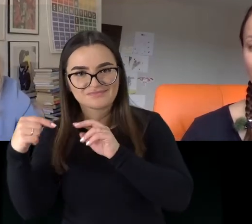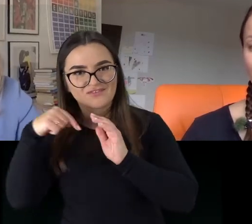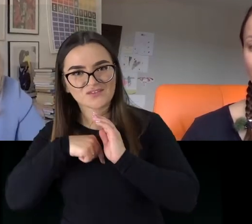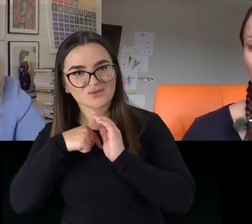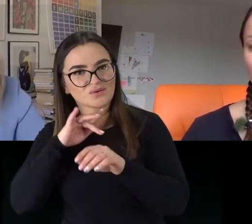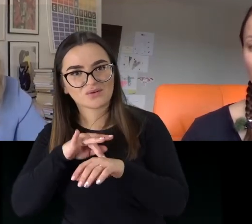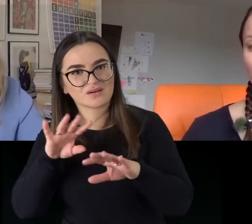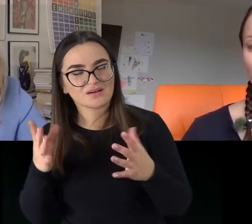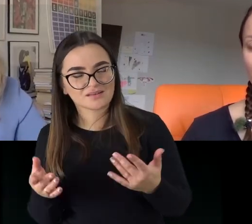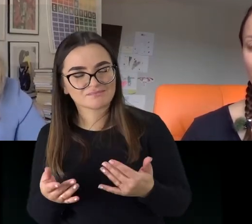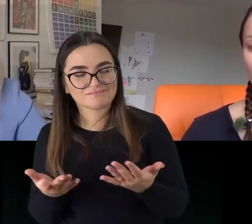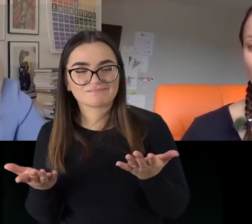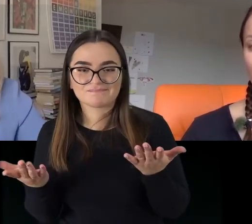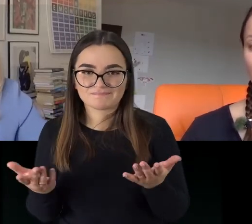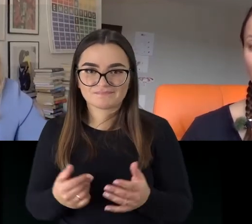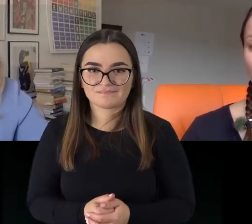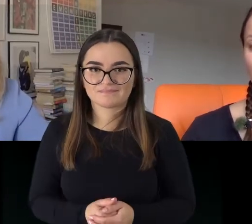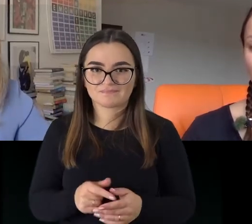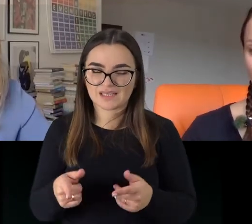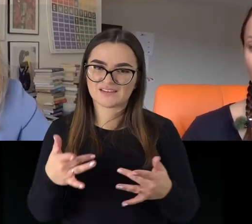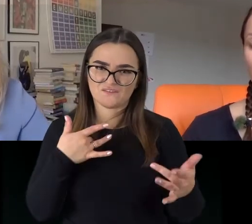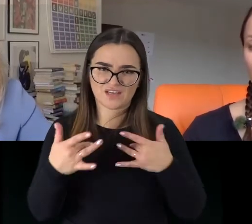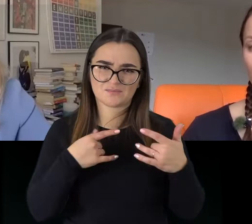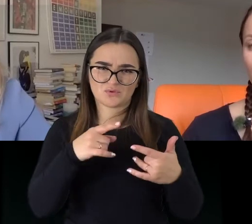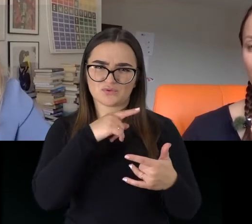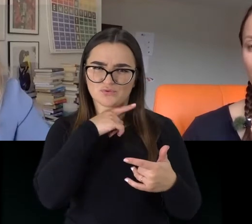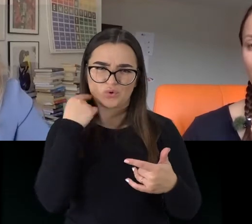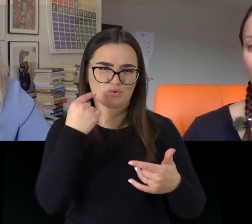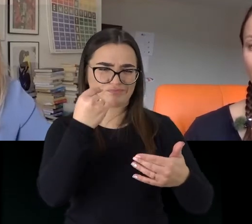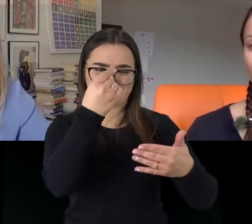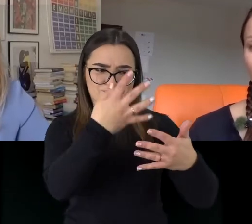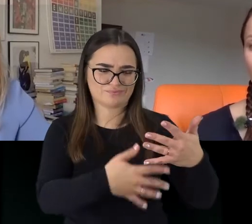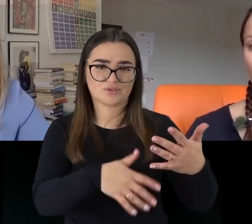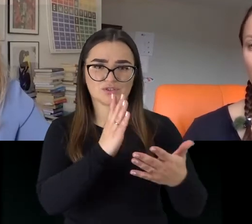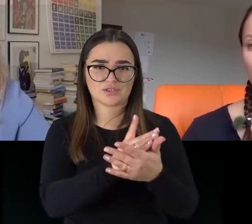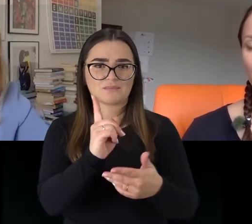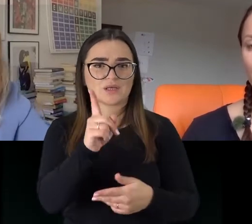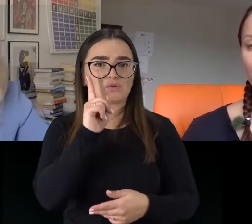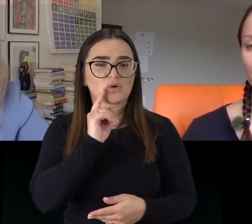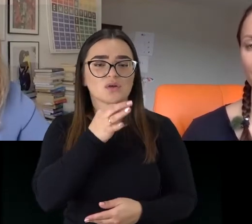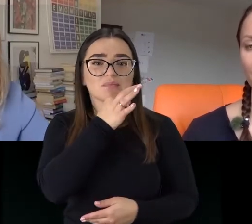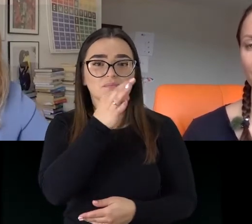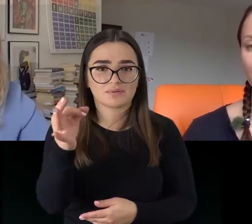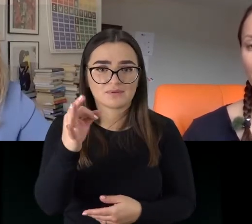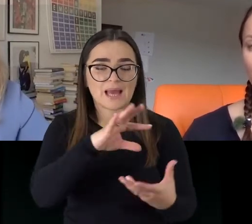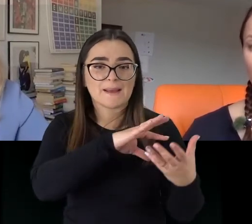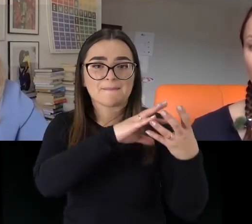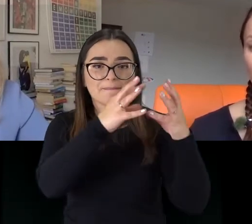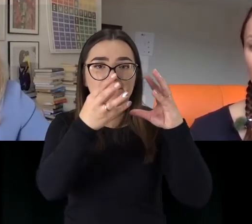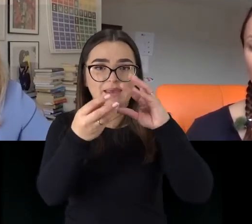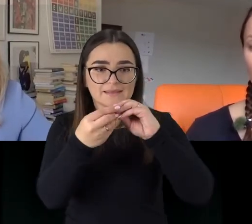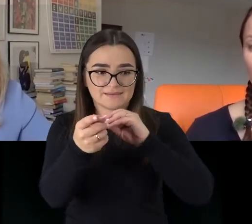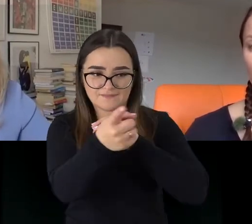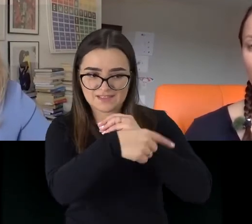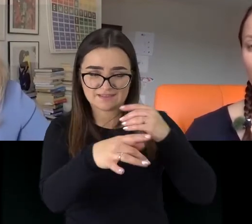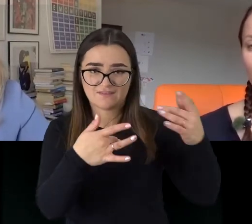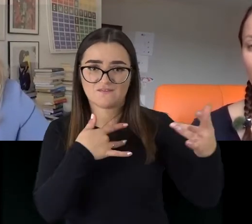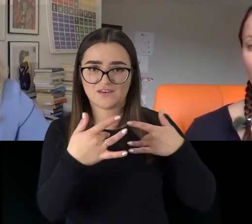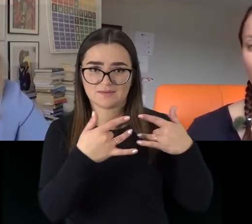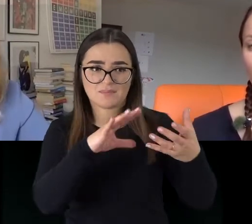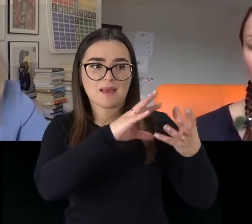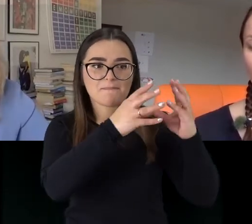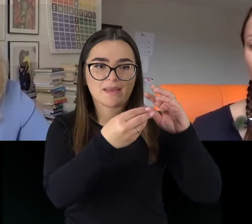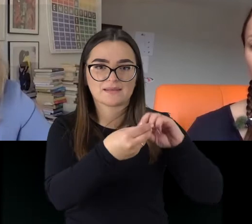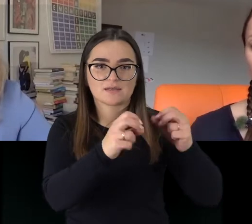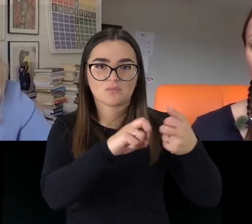irgi neišsiplečia antrenatą, nes tų rolių yra ir daugiau, tai tiesiog noriu pasakyti, kad bendras vardiklis visiems šitiem vaikam